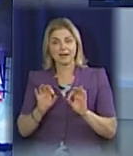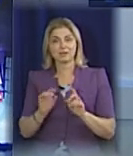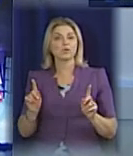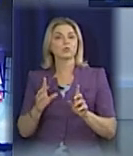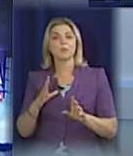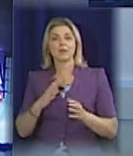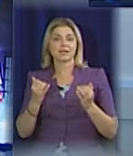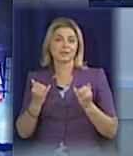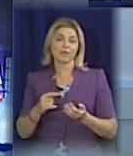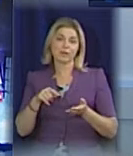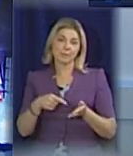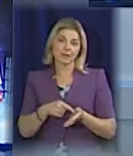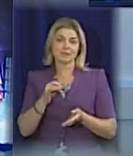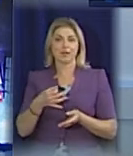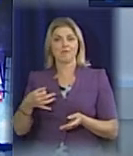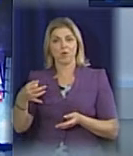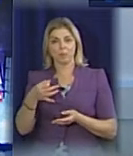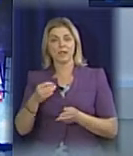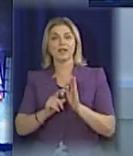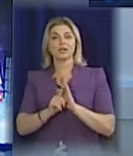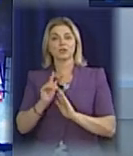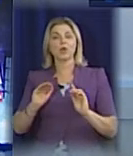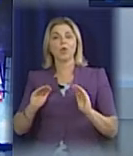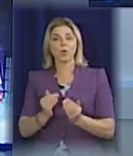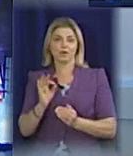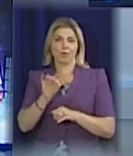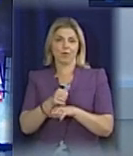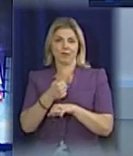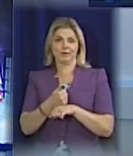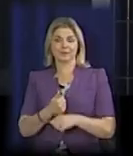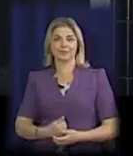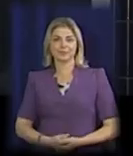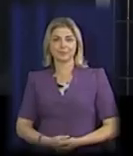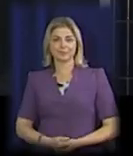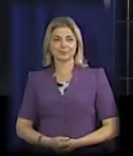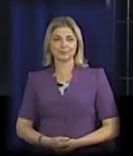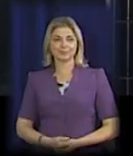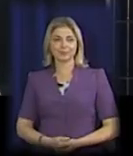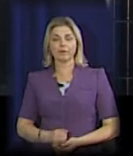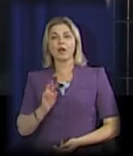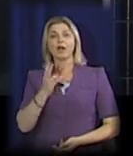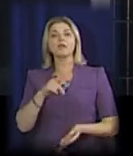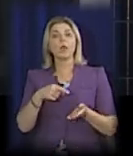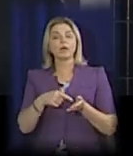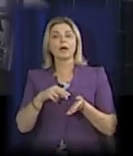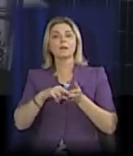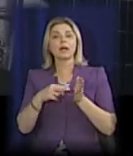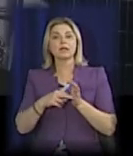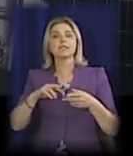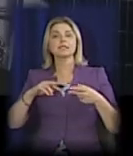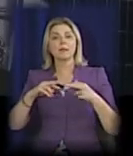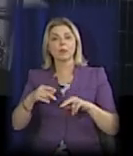та області. Я Наталія Забазнова, а на початку – коротко про головне. У Миколаїві планують замінити